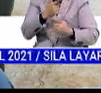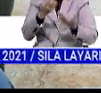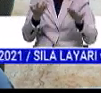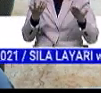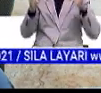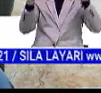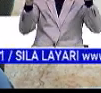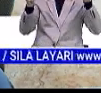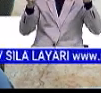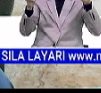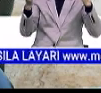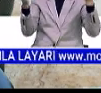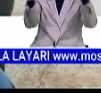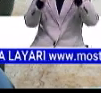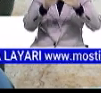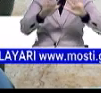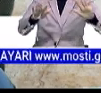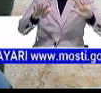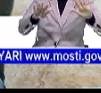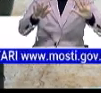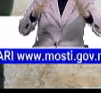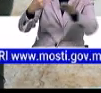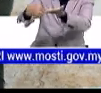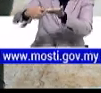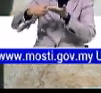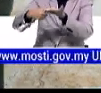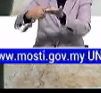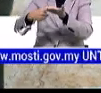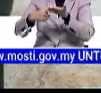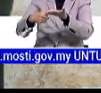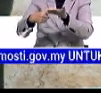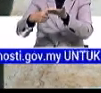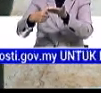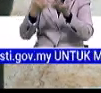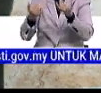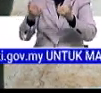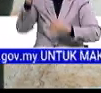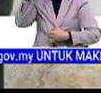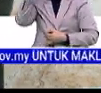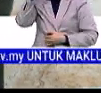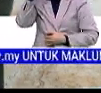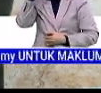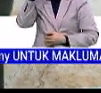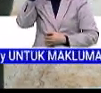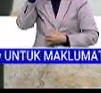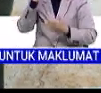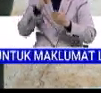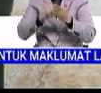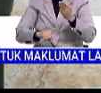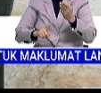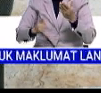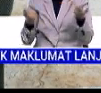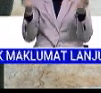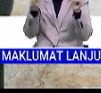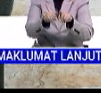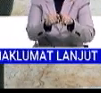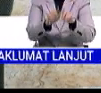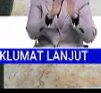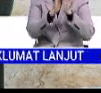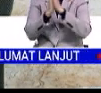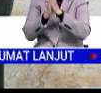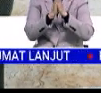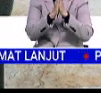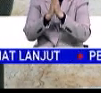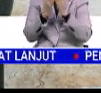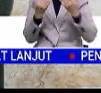menyentuh kedudukan ASEAN sendiri apabila kita fikirkan apa yang melanda Myanmar pada hari